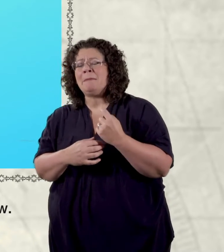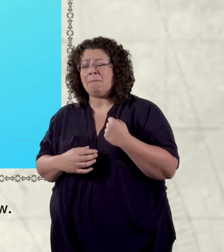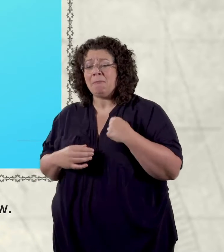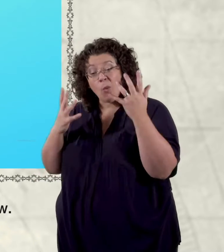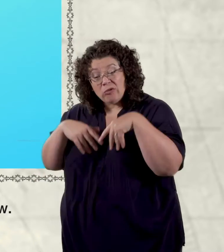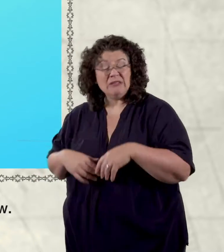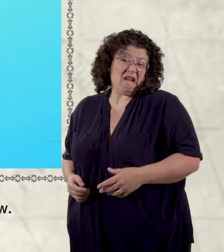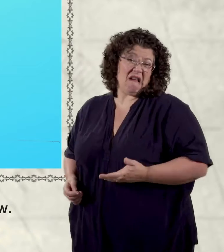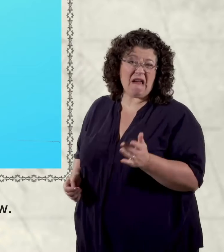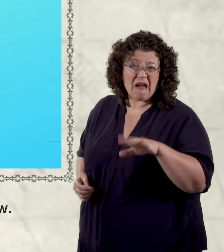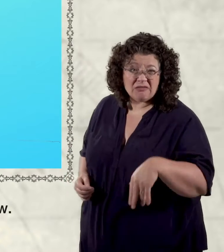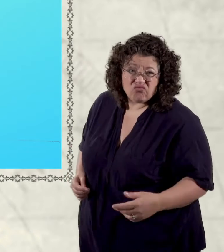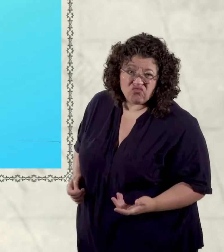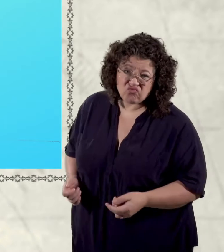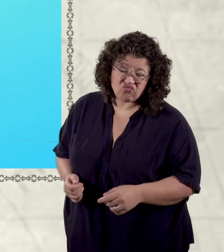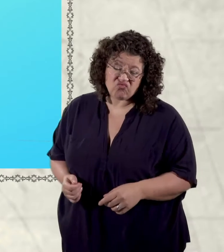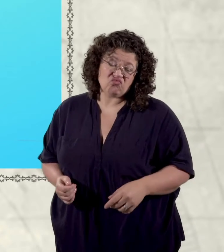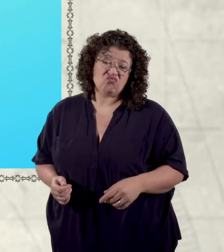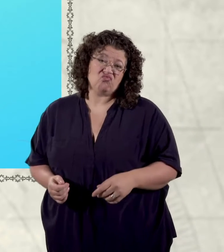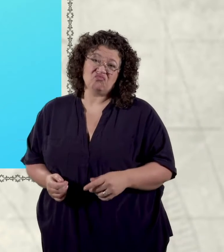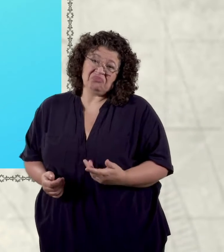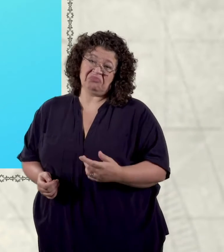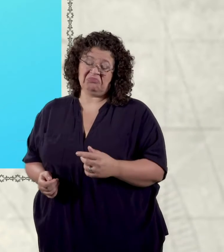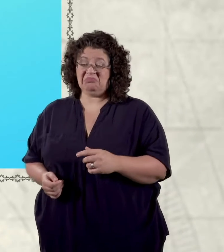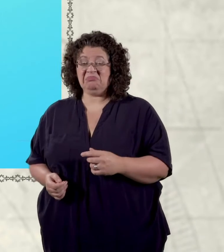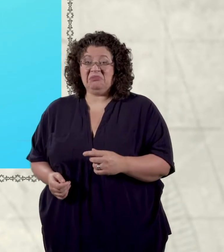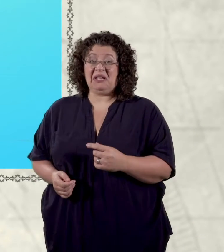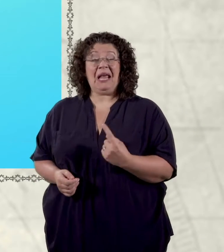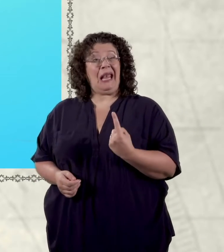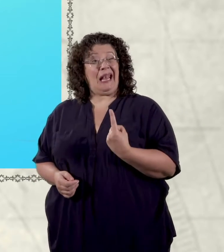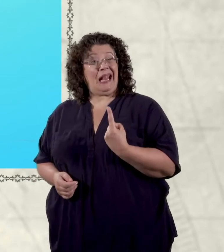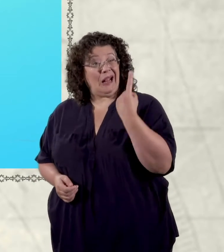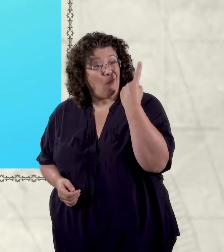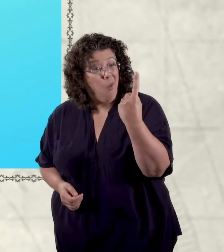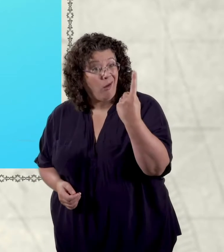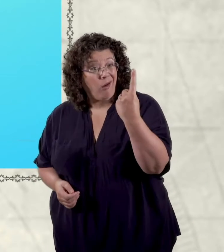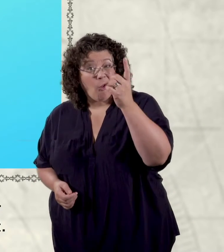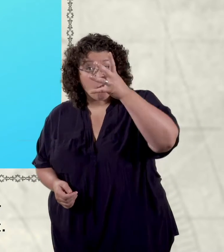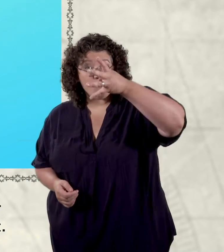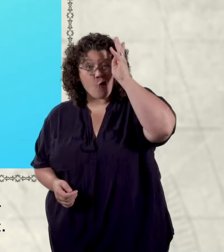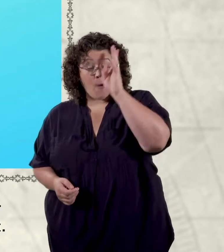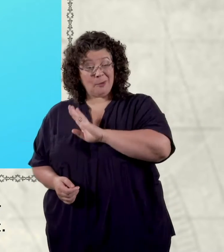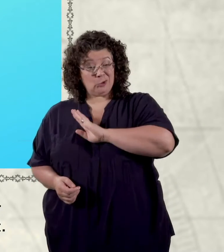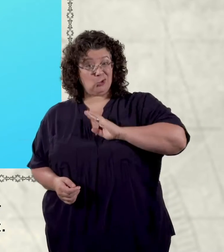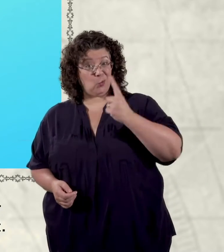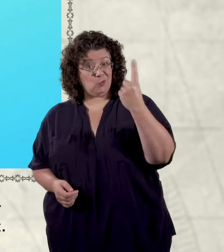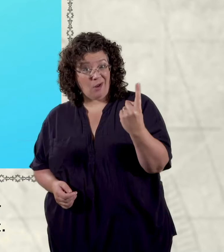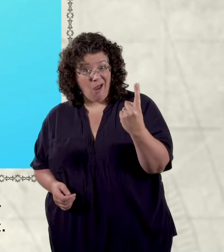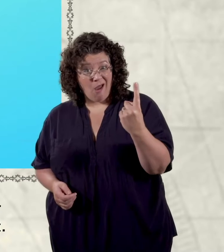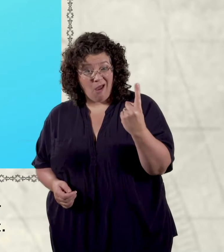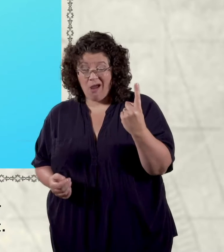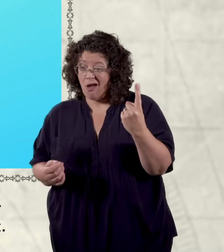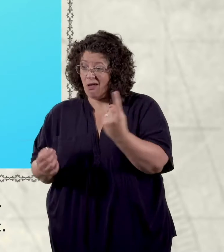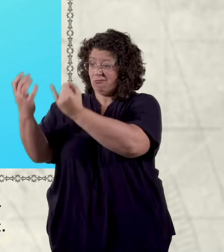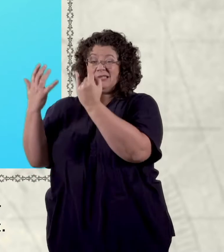Mi oedden ni'n barod amdanyn nhw. A da chi'n gwybod be? Do'n ni'm yn poeni gormod. Na. Achos erbyn hyn,